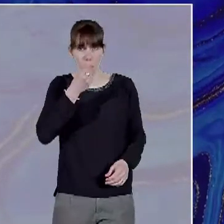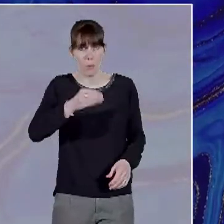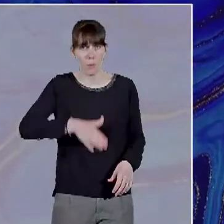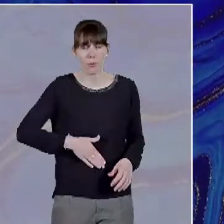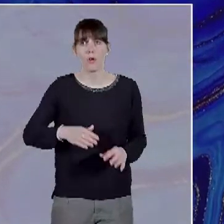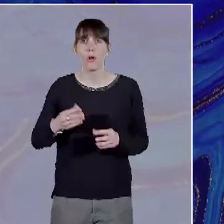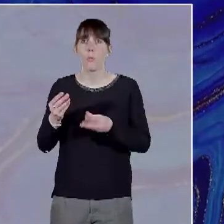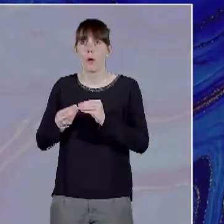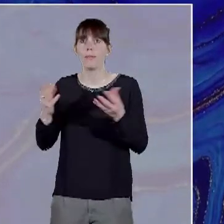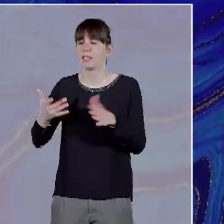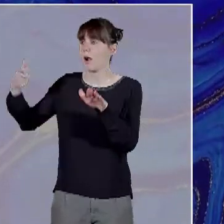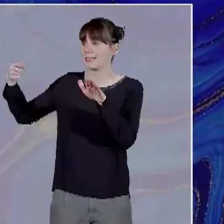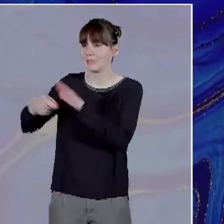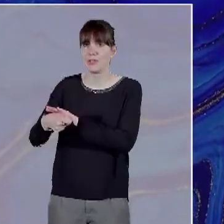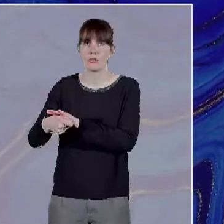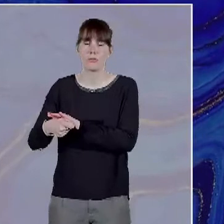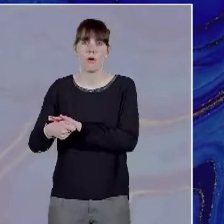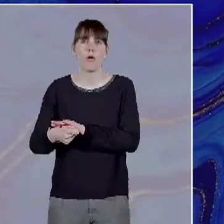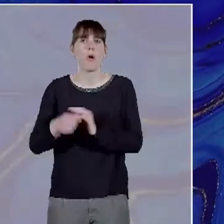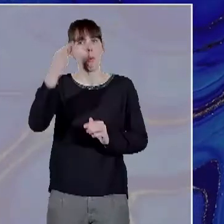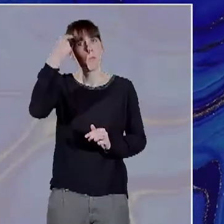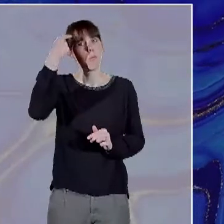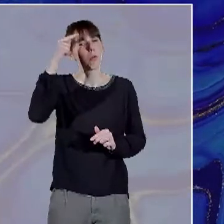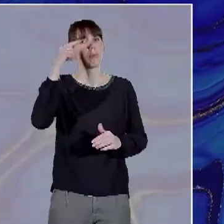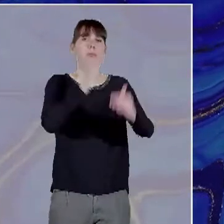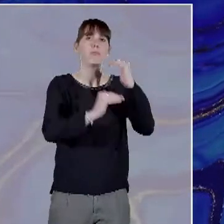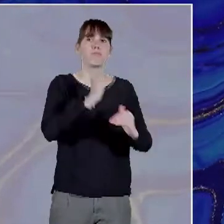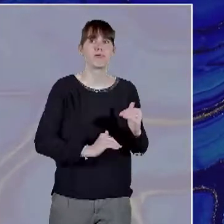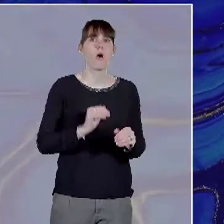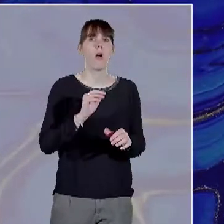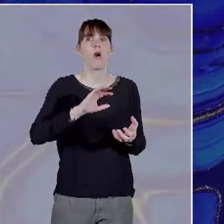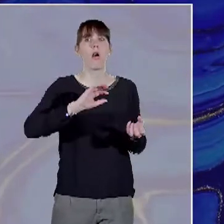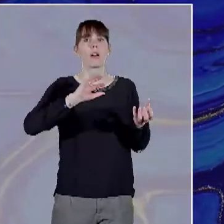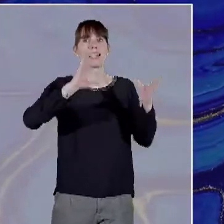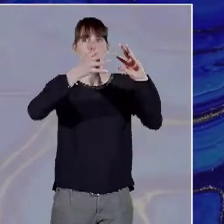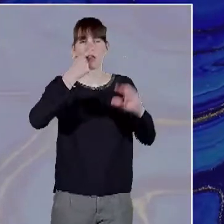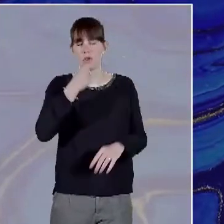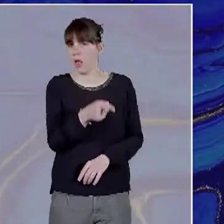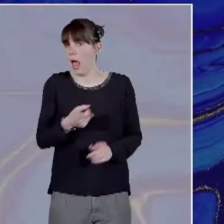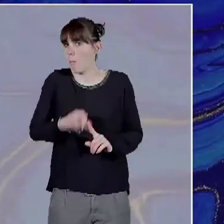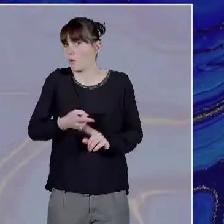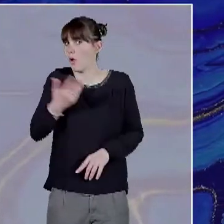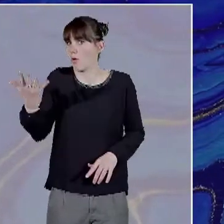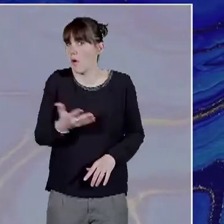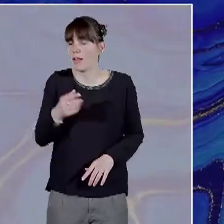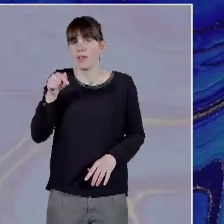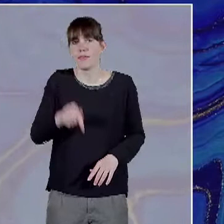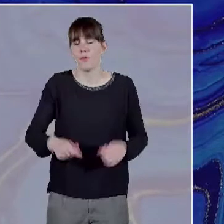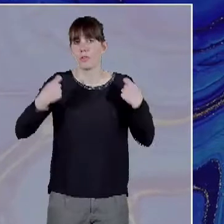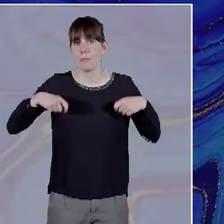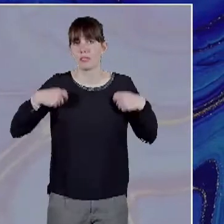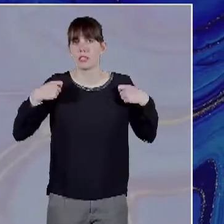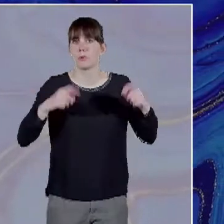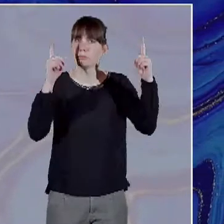climat, c'est faire baisser la consommation d'énergie de 60% dans nos bâtiments publics. Ça représente des investissements colossaux.